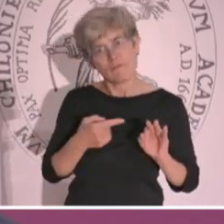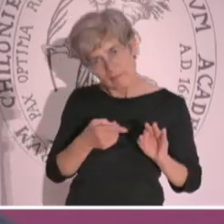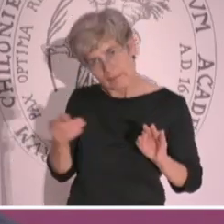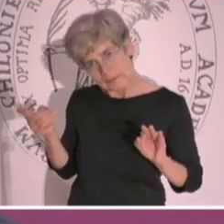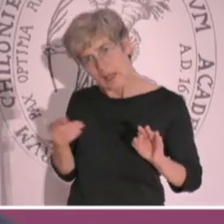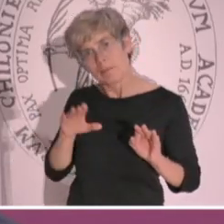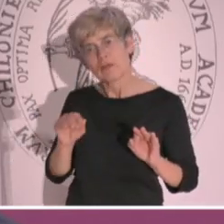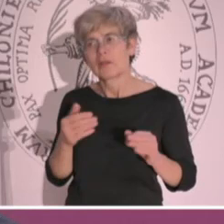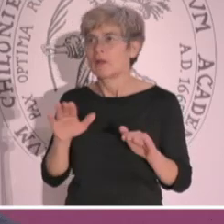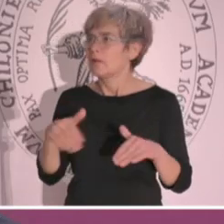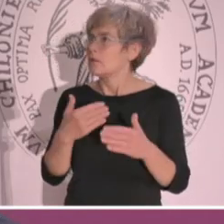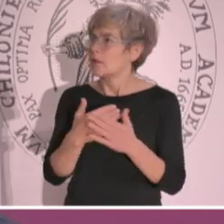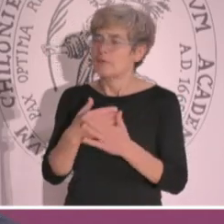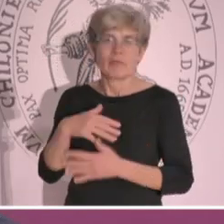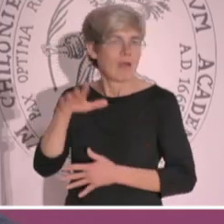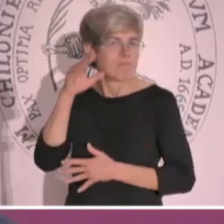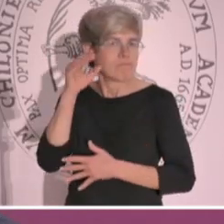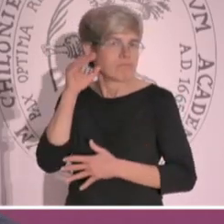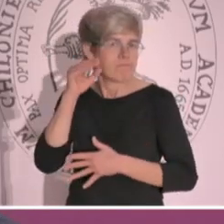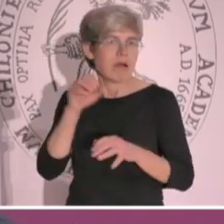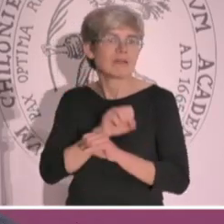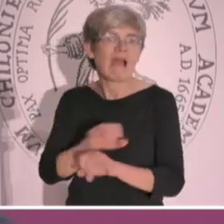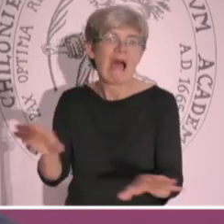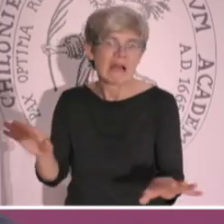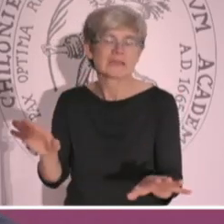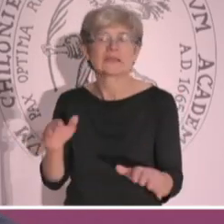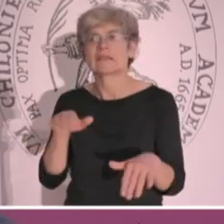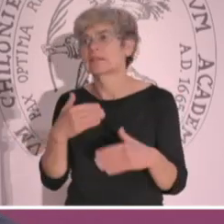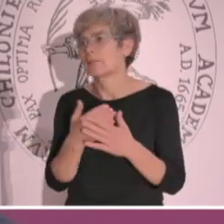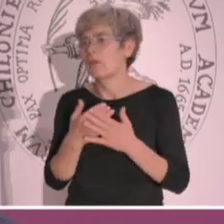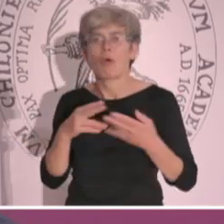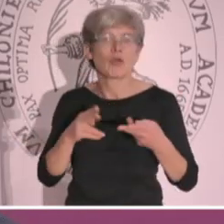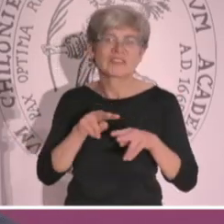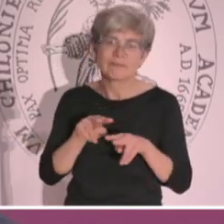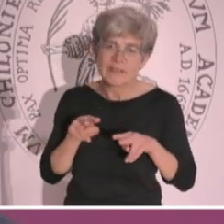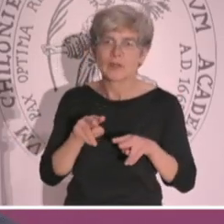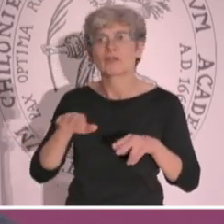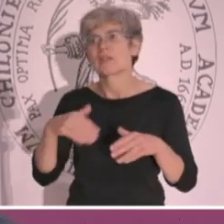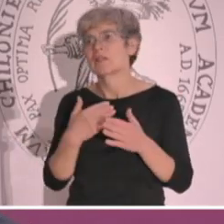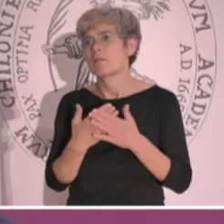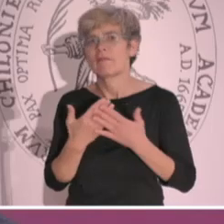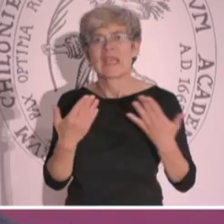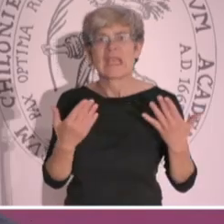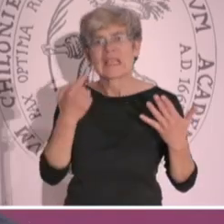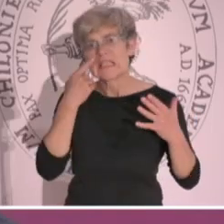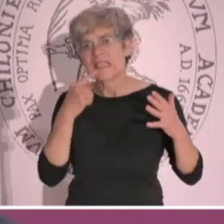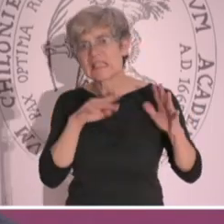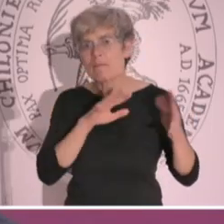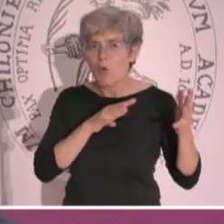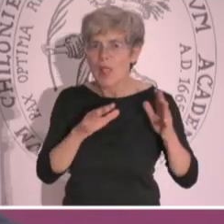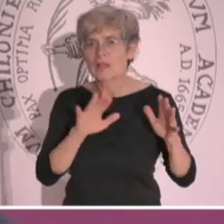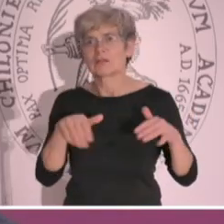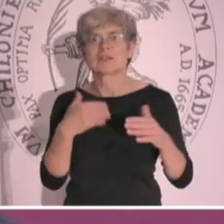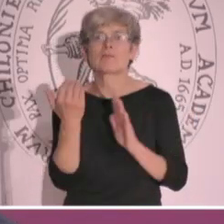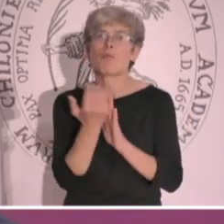Das sind Podcasts, das sind kurze Videos, das sind Simulationen, das sind Programme, die man asynchron, also nicht